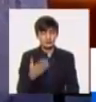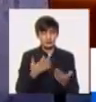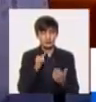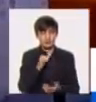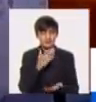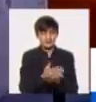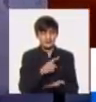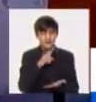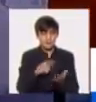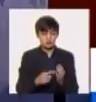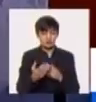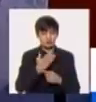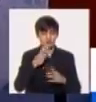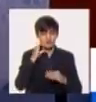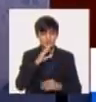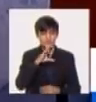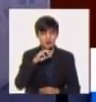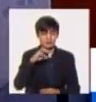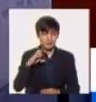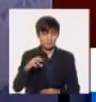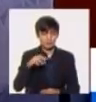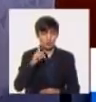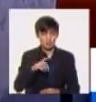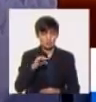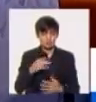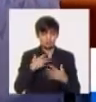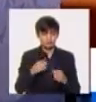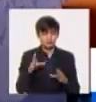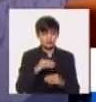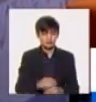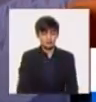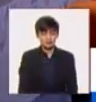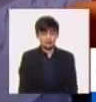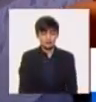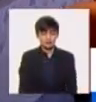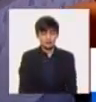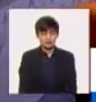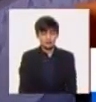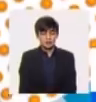вас есть вопрос, отправляйте на наш WhatsApp номер. Берегите себя и не болейте. До свидания.